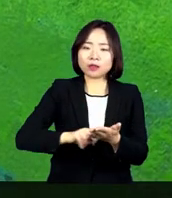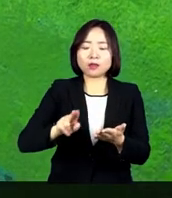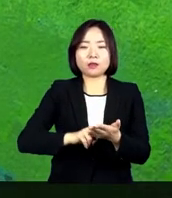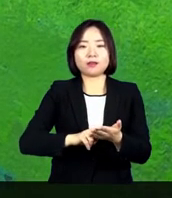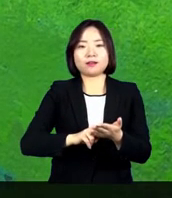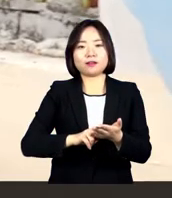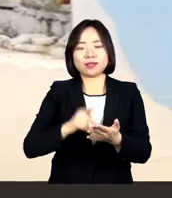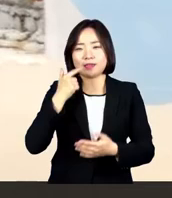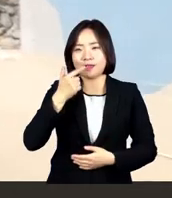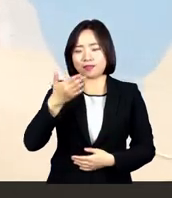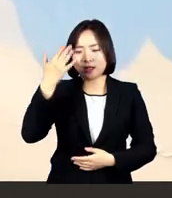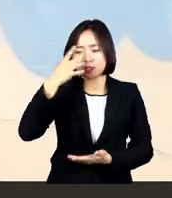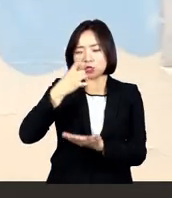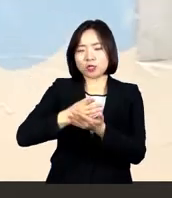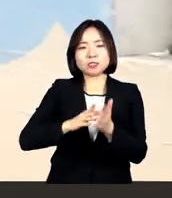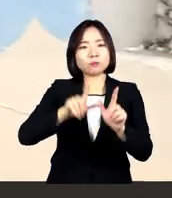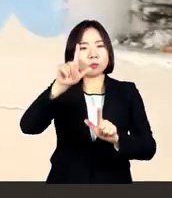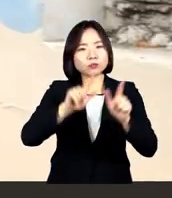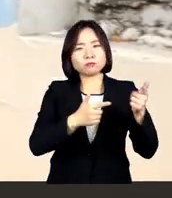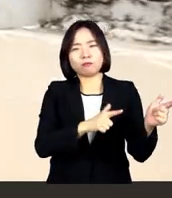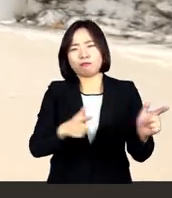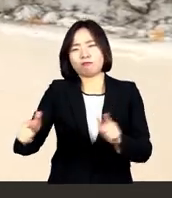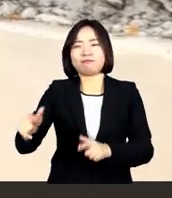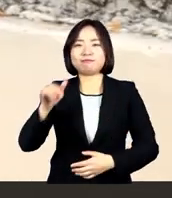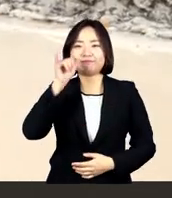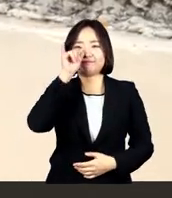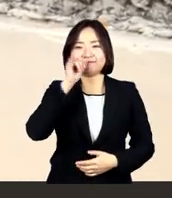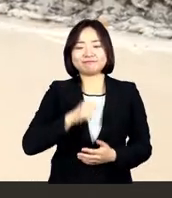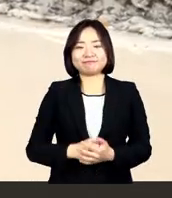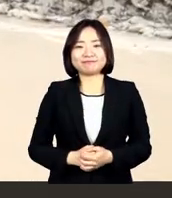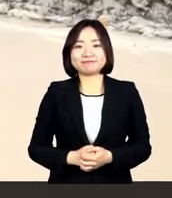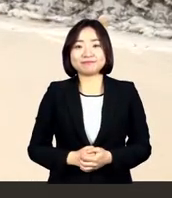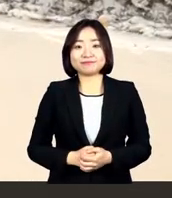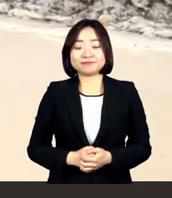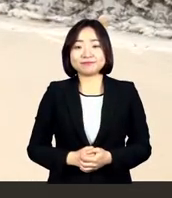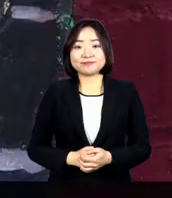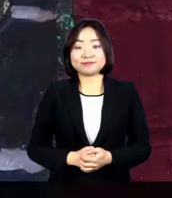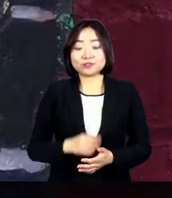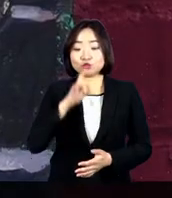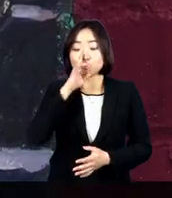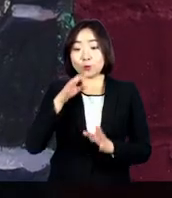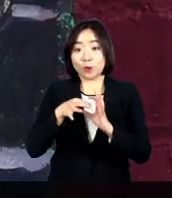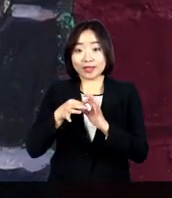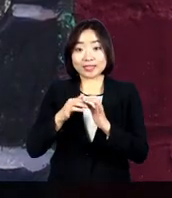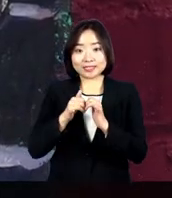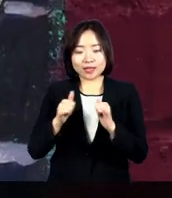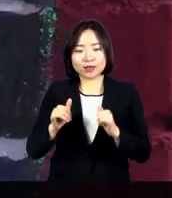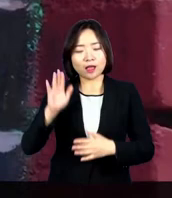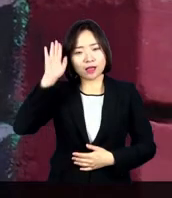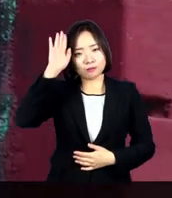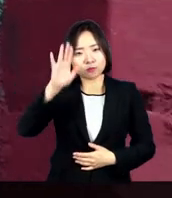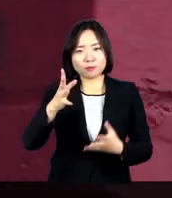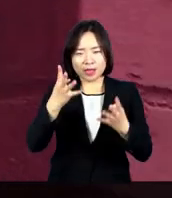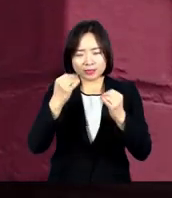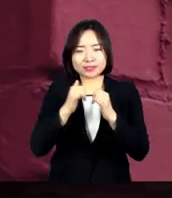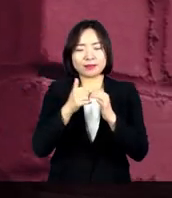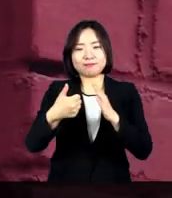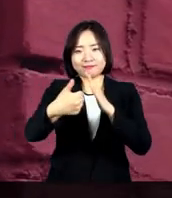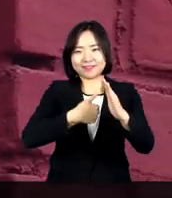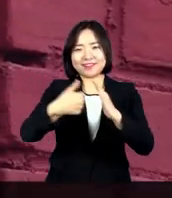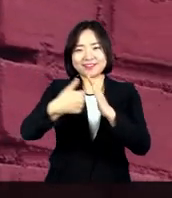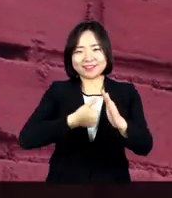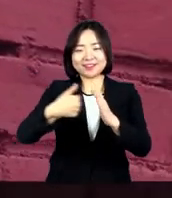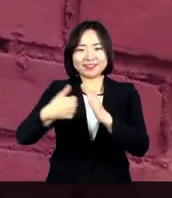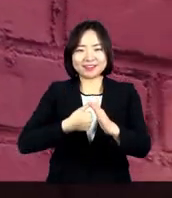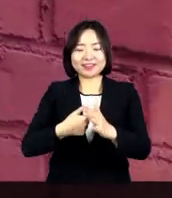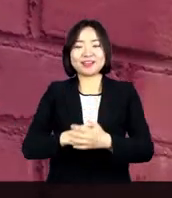만화 캐릭터, 천안의 옛날과 현재 모습 등 볼거리가 넘쳐납니다. 중앙동 관계자는 많은 관람객들이